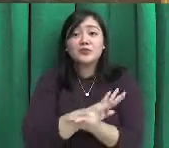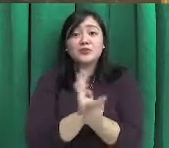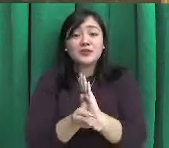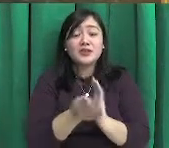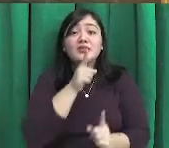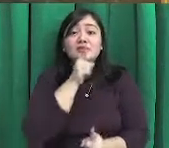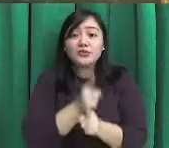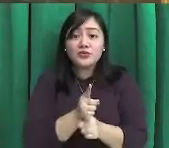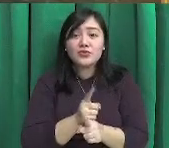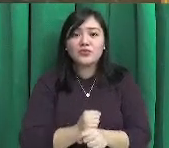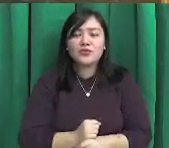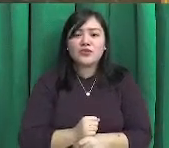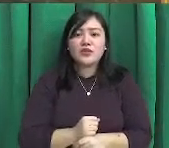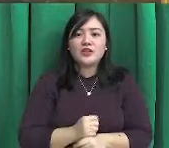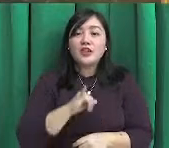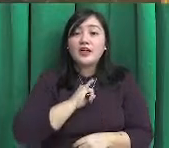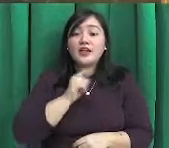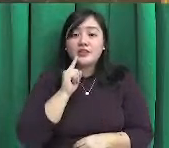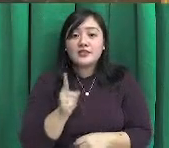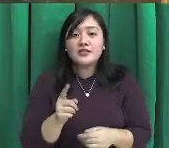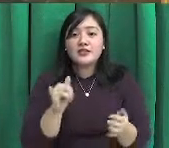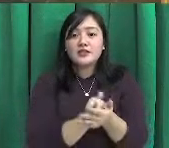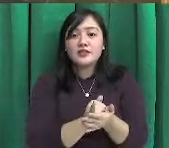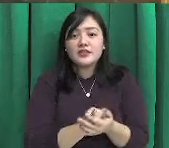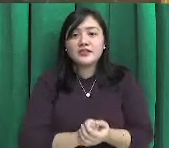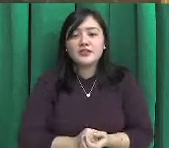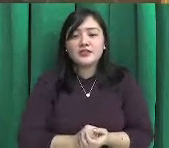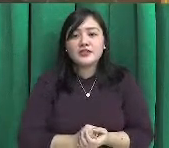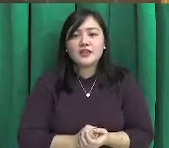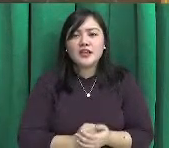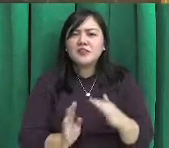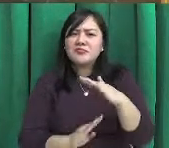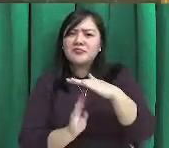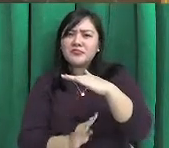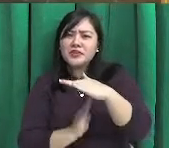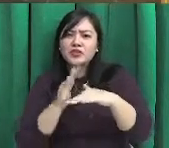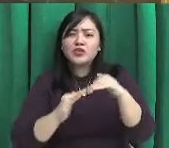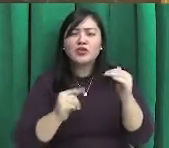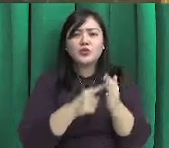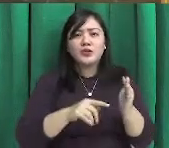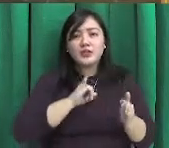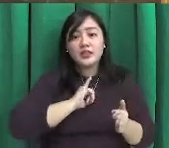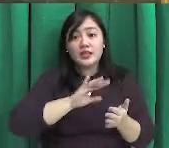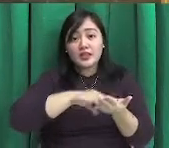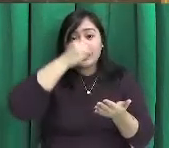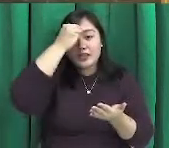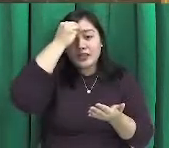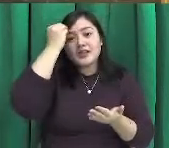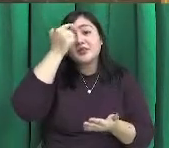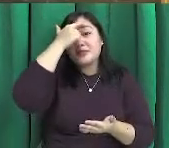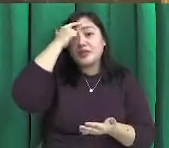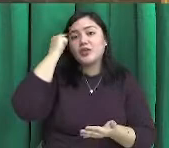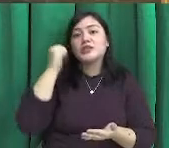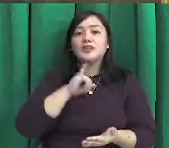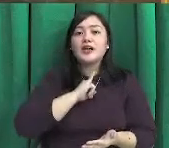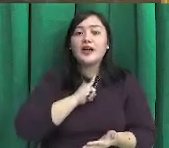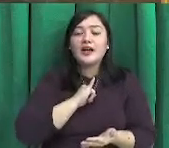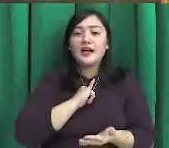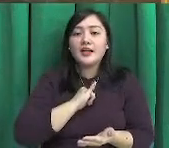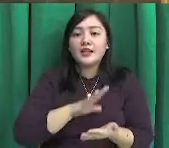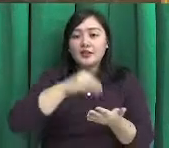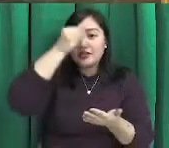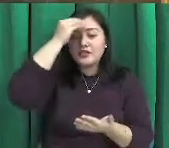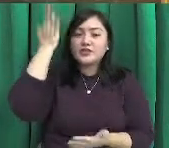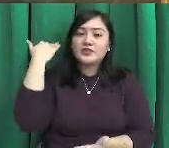hindi naman ako nag-brag na ano, pero based sa napag-aralan ko, kasi management major, business management po